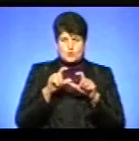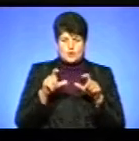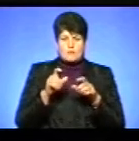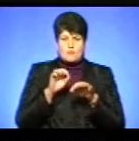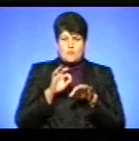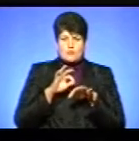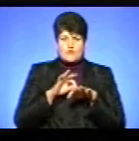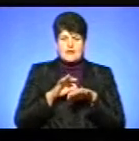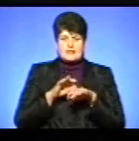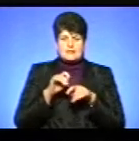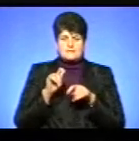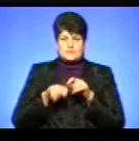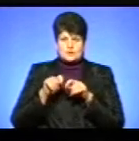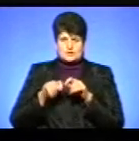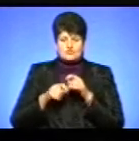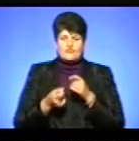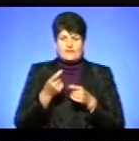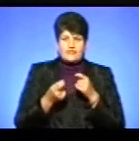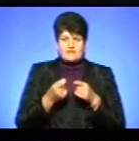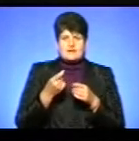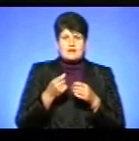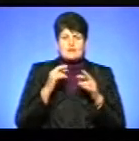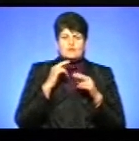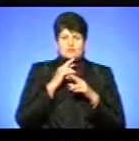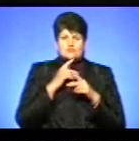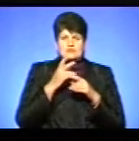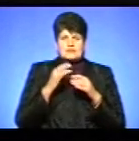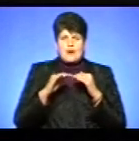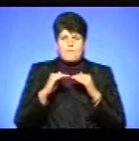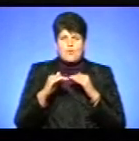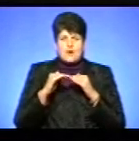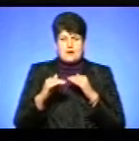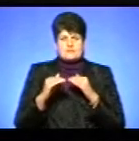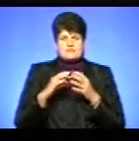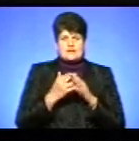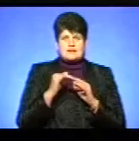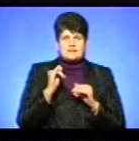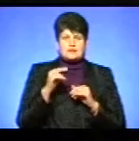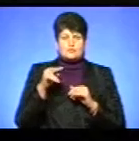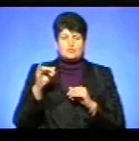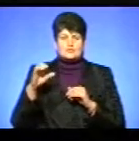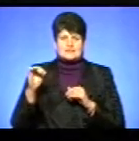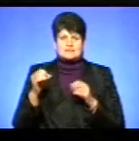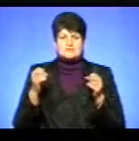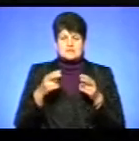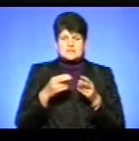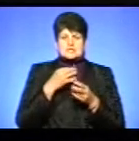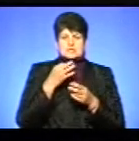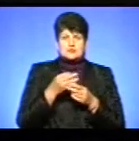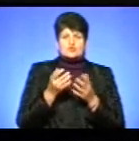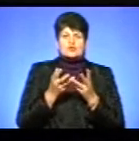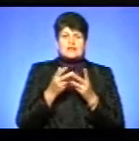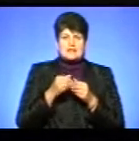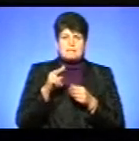дослідження щодо виявлення надлишку отруйних речовин на полях поблизу села Івани Пусте на Борщівщині. Спеціалісти лабораторії встановили, що